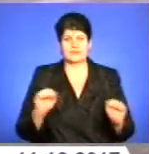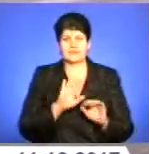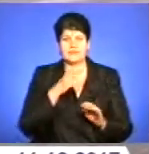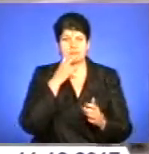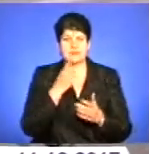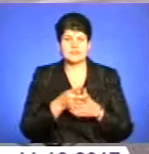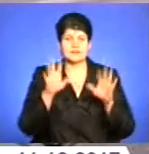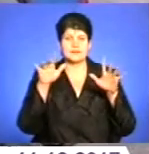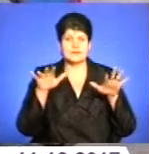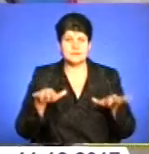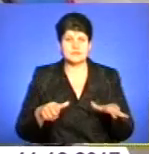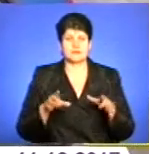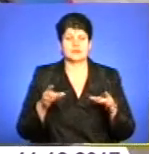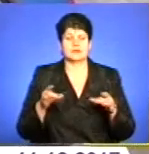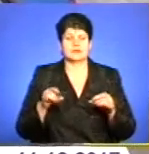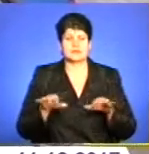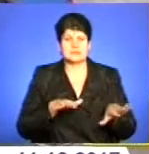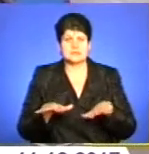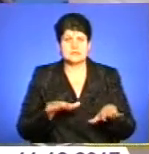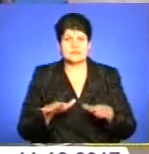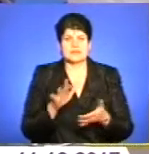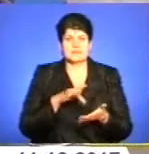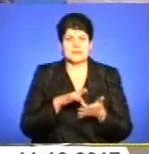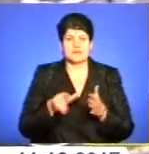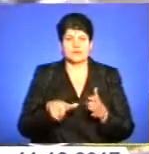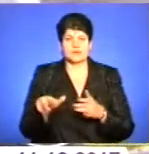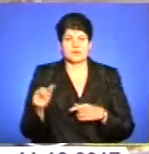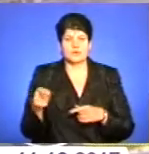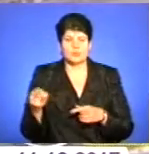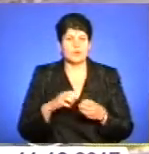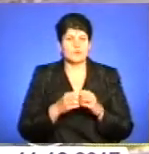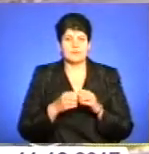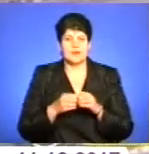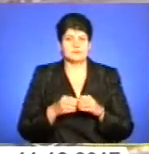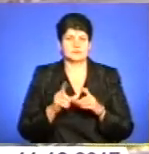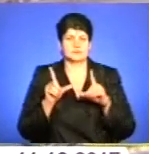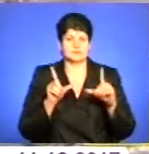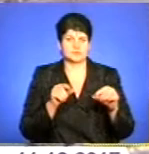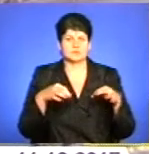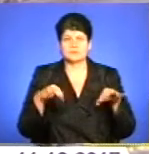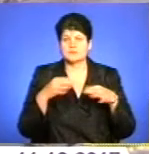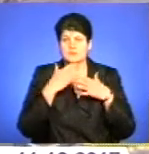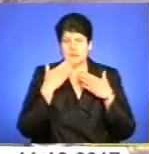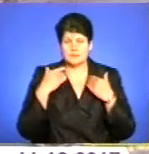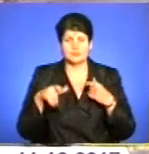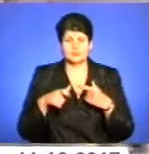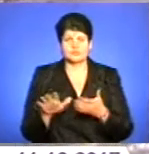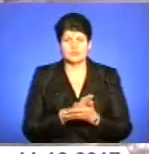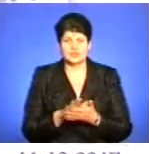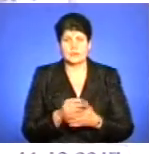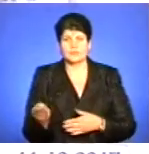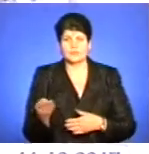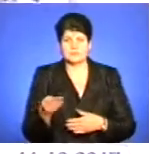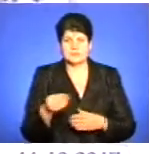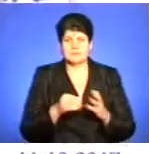Незважаючи на сніг та ожеледицю, на центральних дорогах Тернополя проблем з рухом транспорту немає. Автошляхи розчищені від снігу, асфальт посипаний